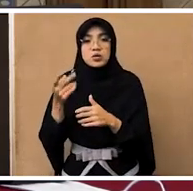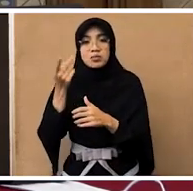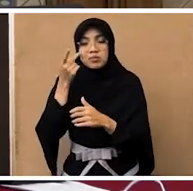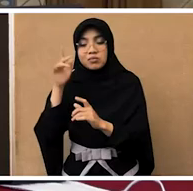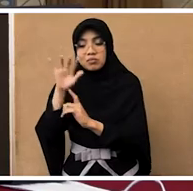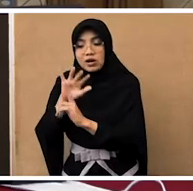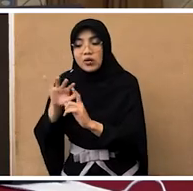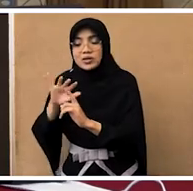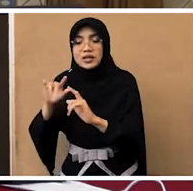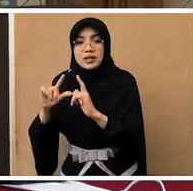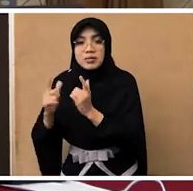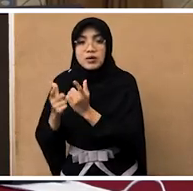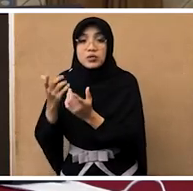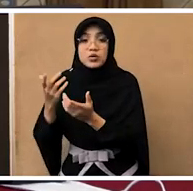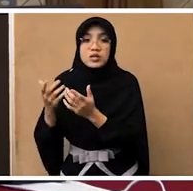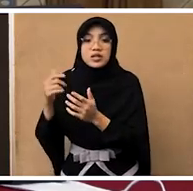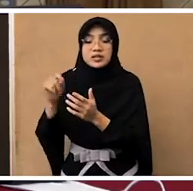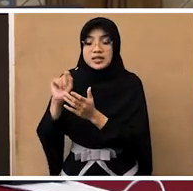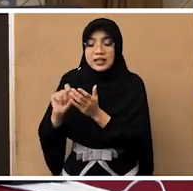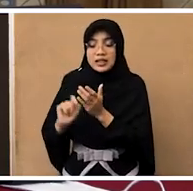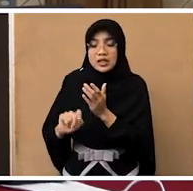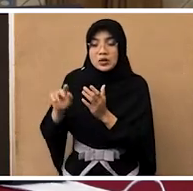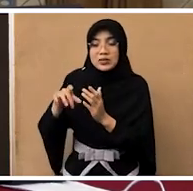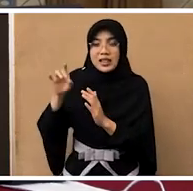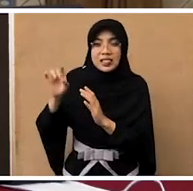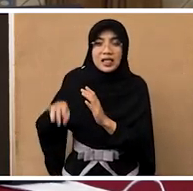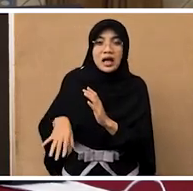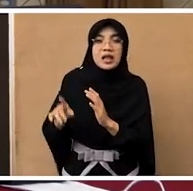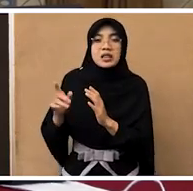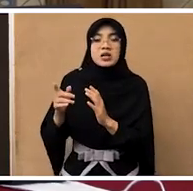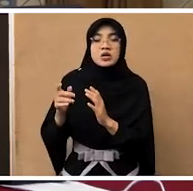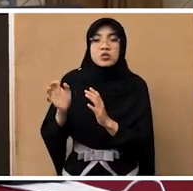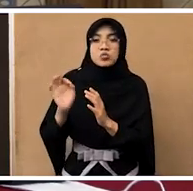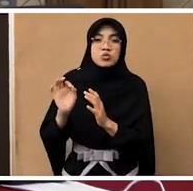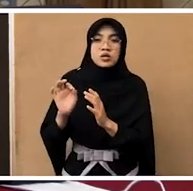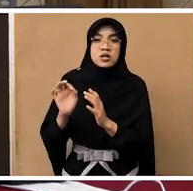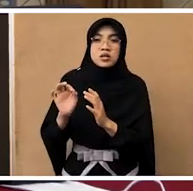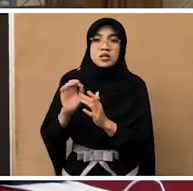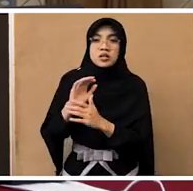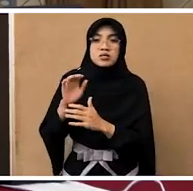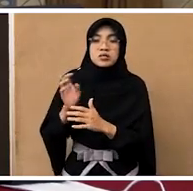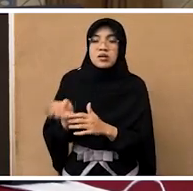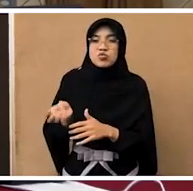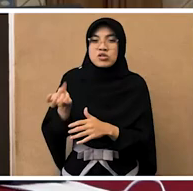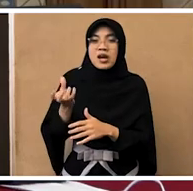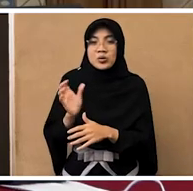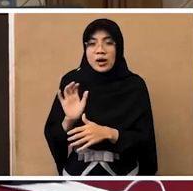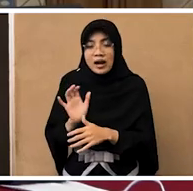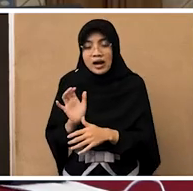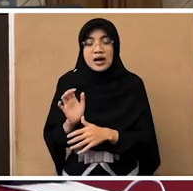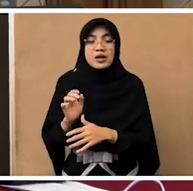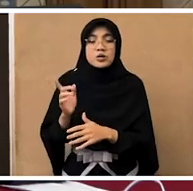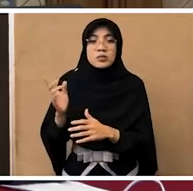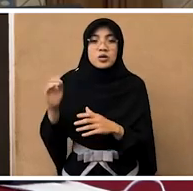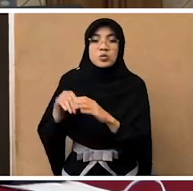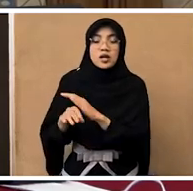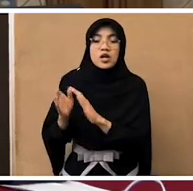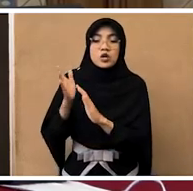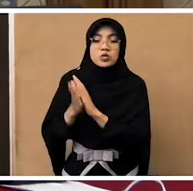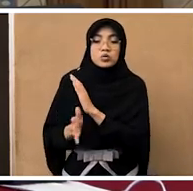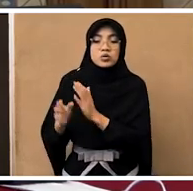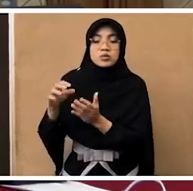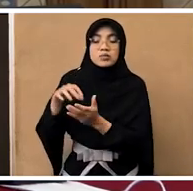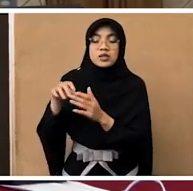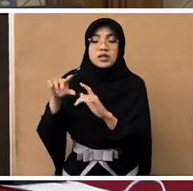perawatan di lembaga walaupun ini juga catatannya harus ketat gitu ya bukan gas enggak semudah itu untuk masukkan ke dalam